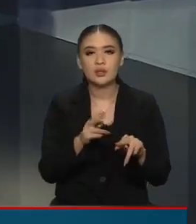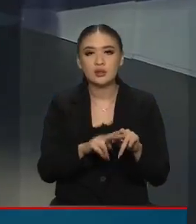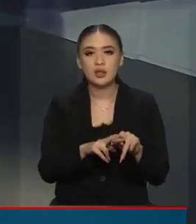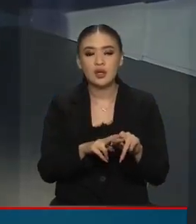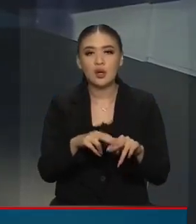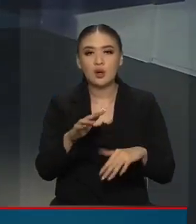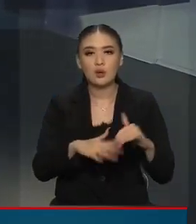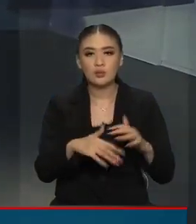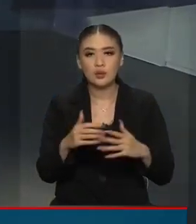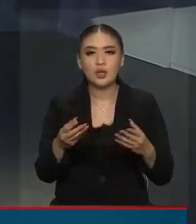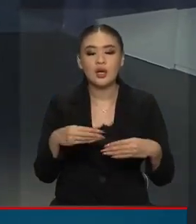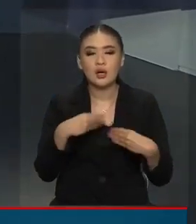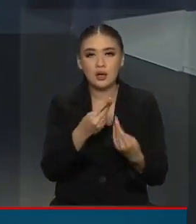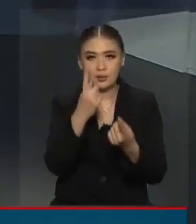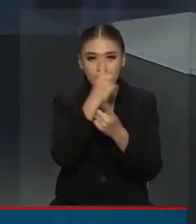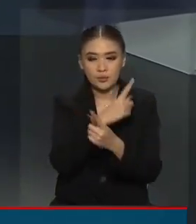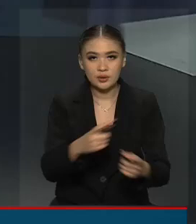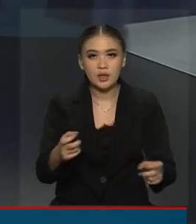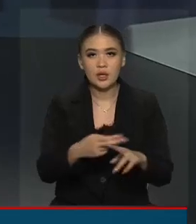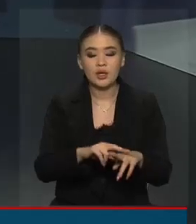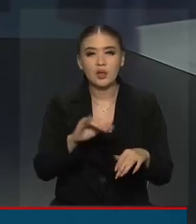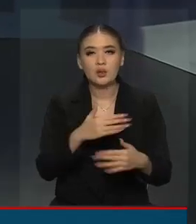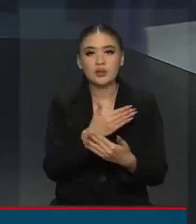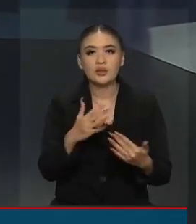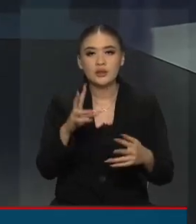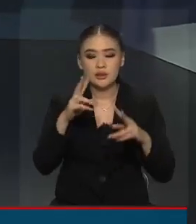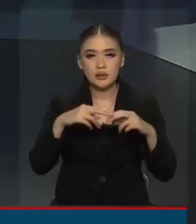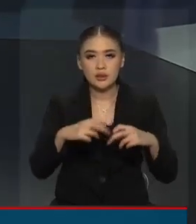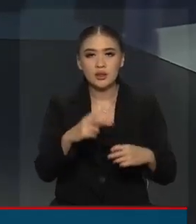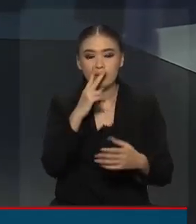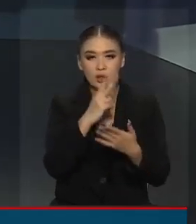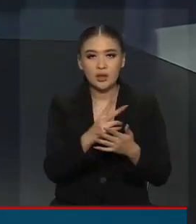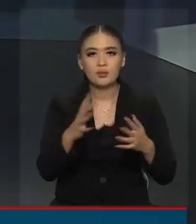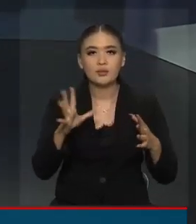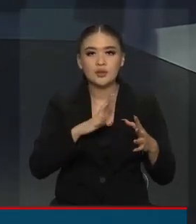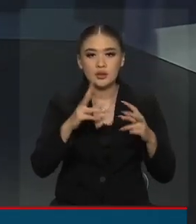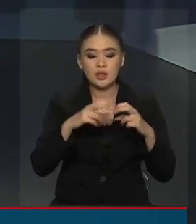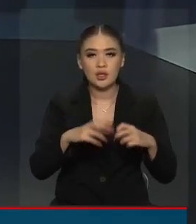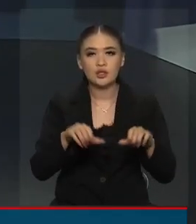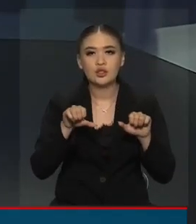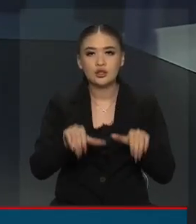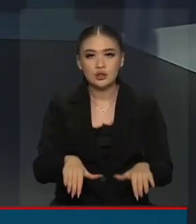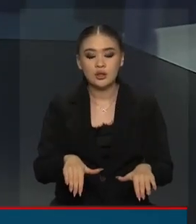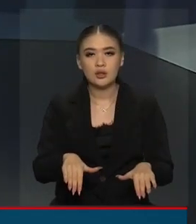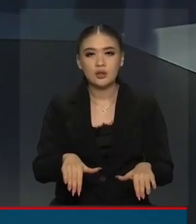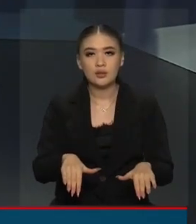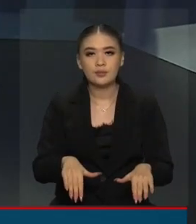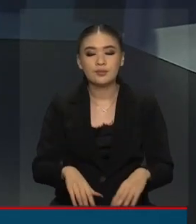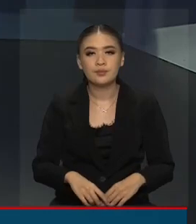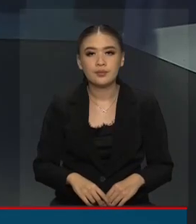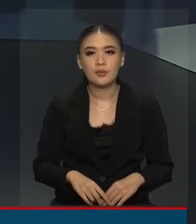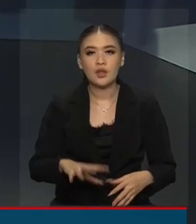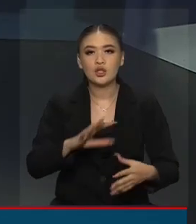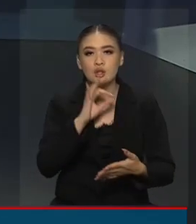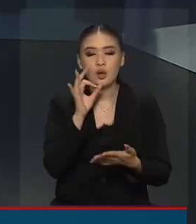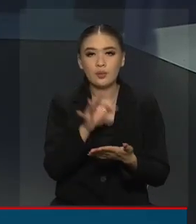маған хабарламаларын беріп, содан кейін біз оны зерттеп қарап, тексеріп, шешім шығаруға және де жауап